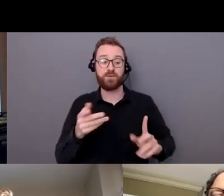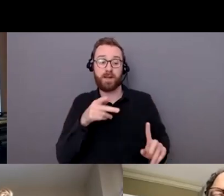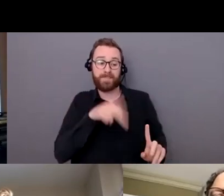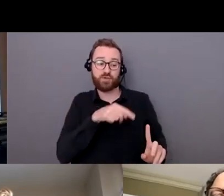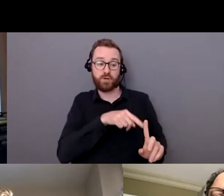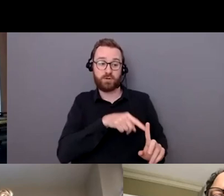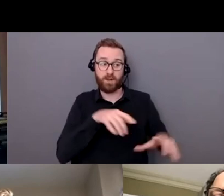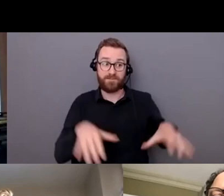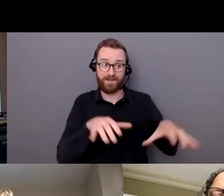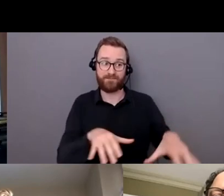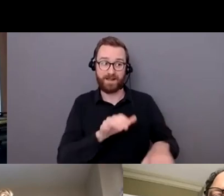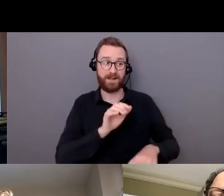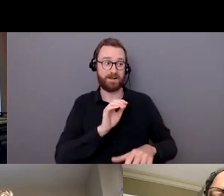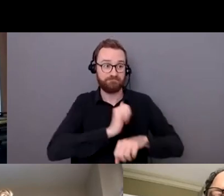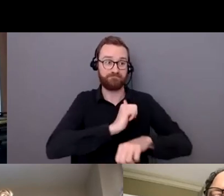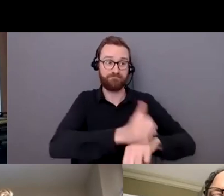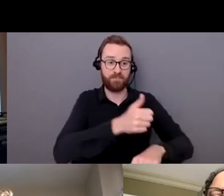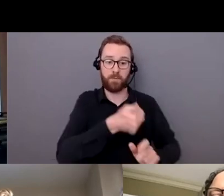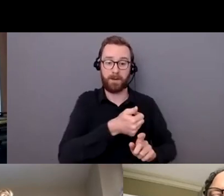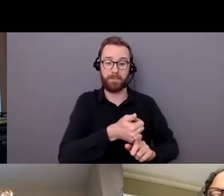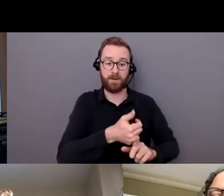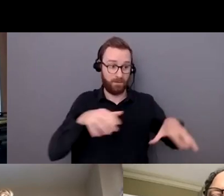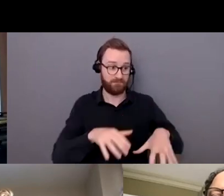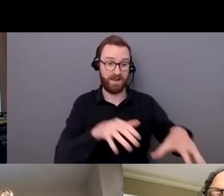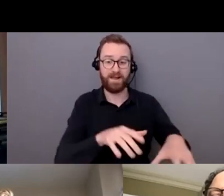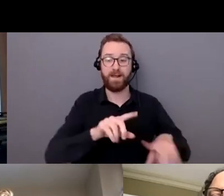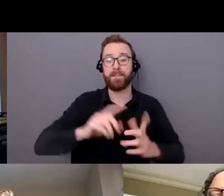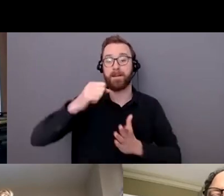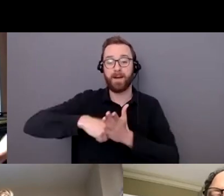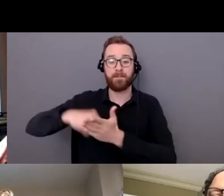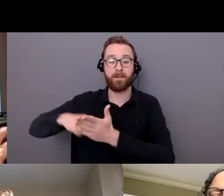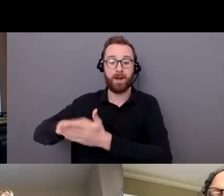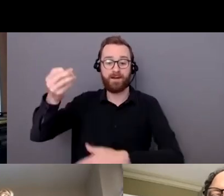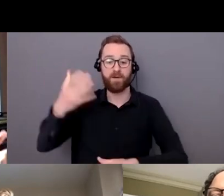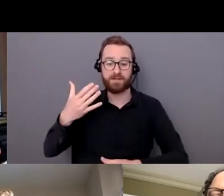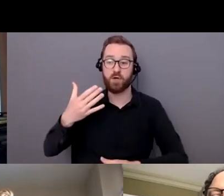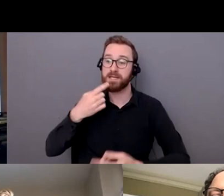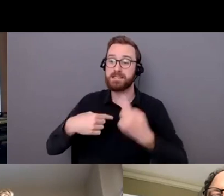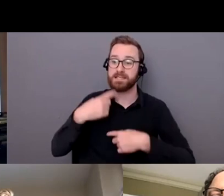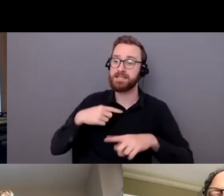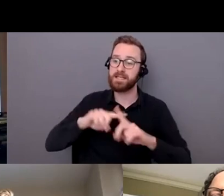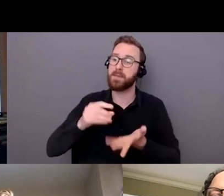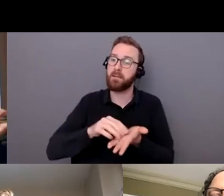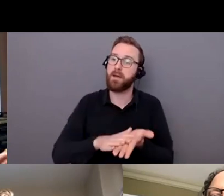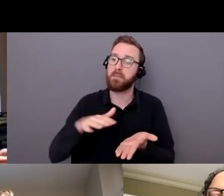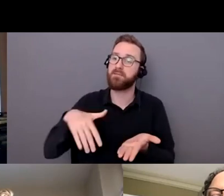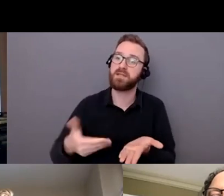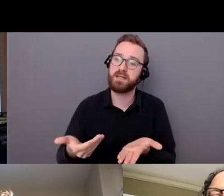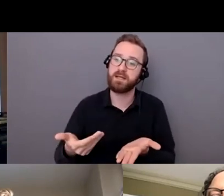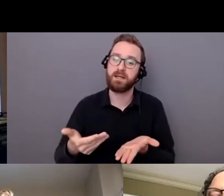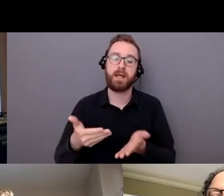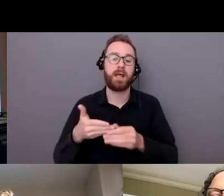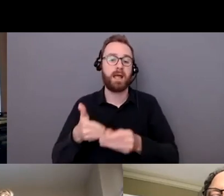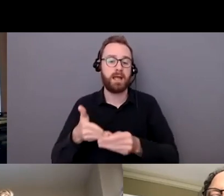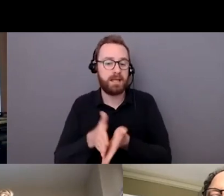boulot. Alors, ils vont dire, regarde, j'ai fait le travail, mais là, il manquait telle information, on m'a dit ça verbalement, mais c'était écrit nulle part. Fait que dans le guide, dans